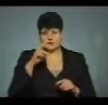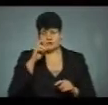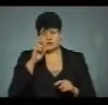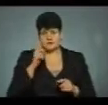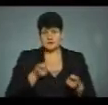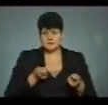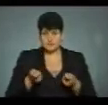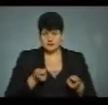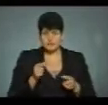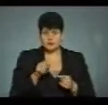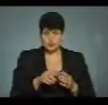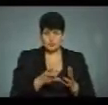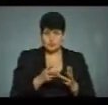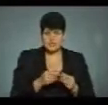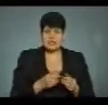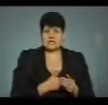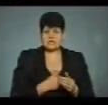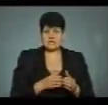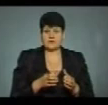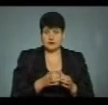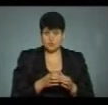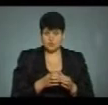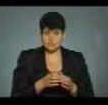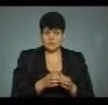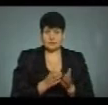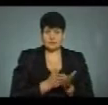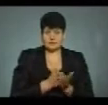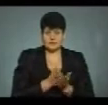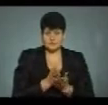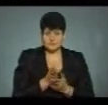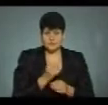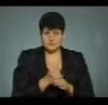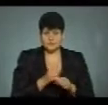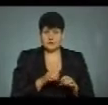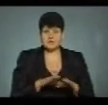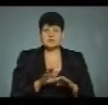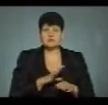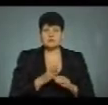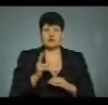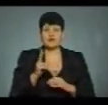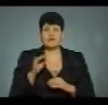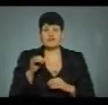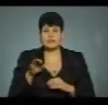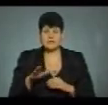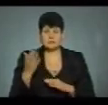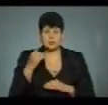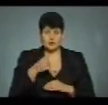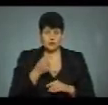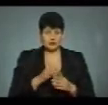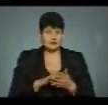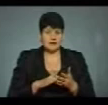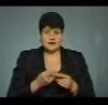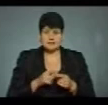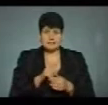тому числі ініціативна група, намітили шляхи вирішення. Це було в квітні минулого року. Далі це питання